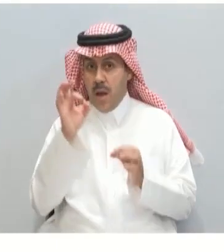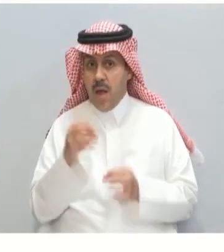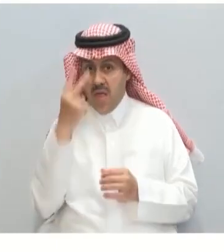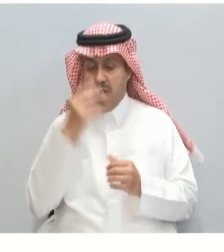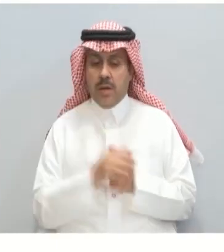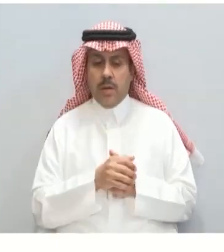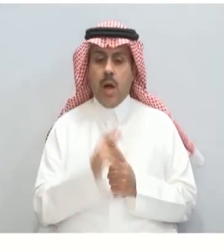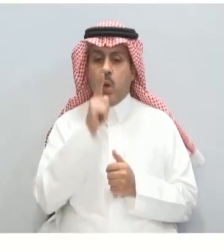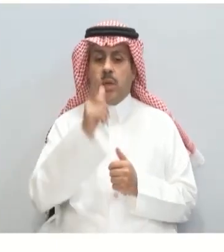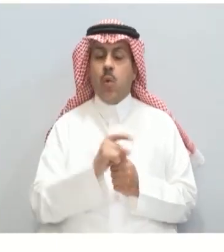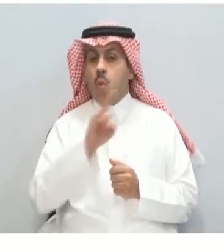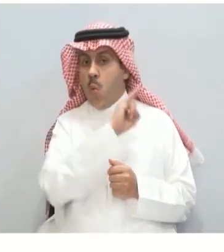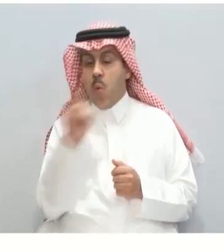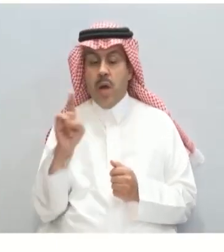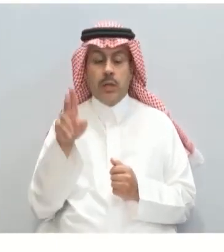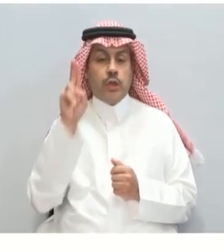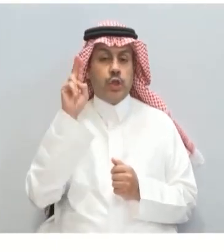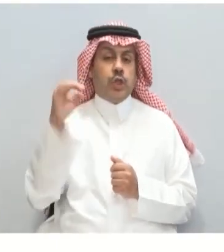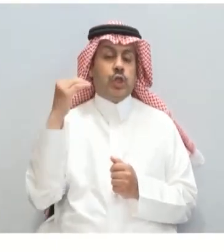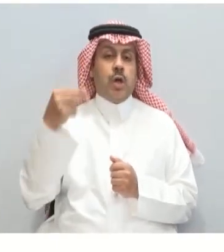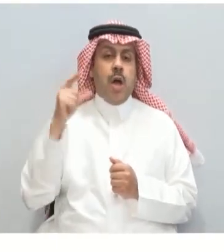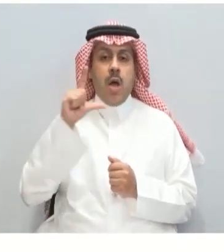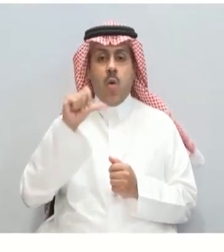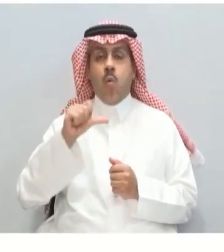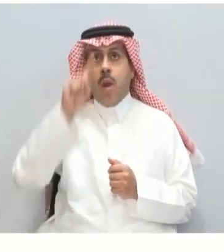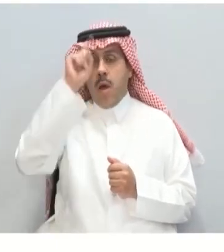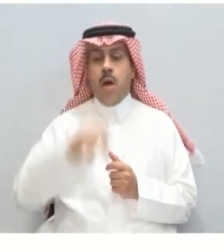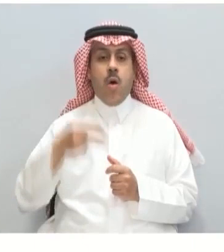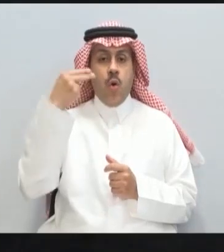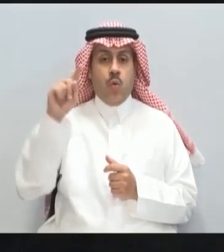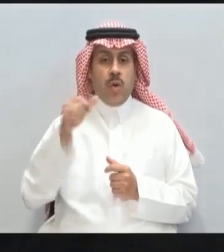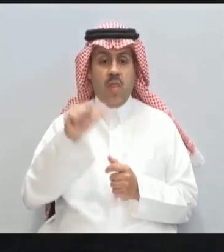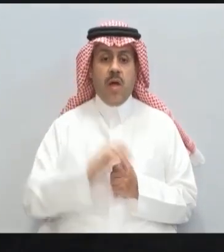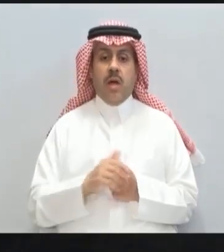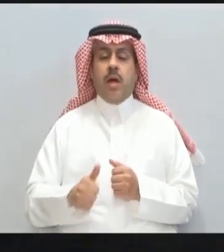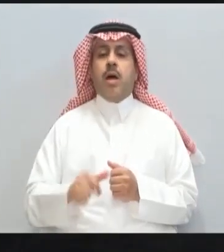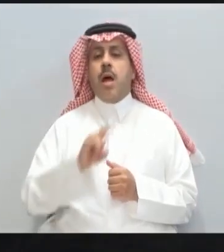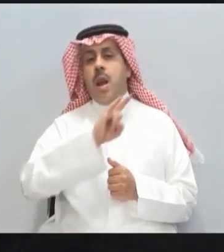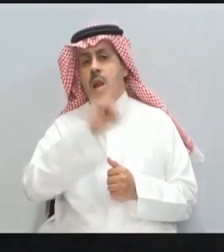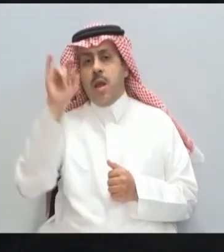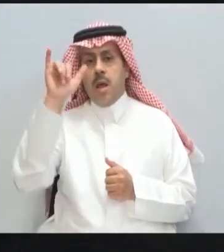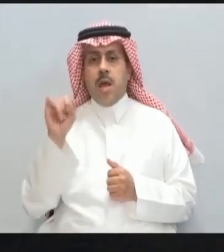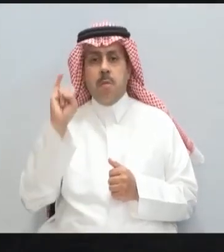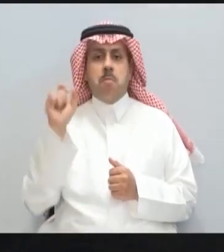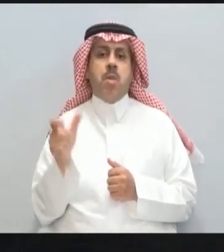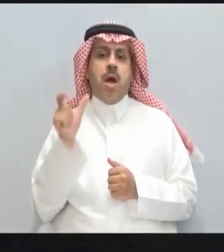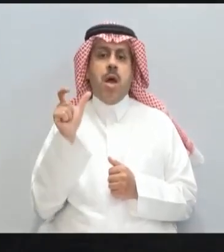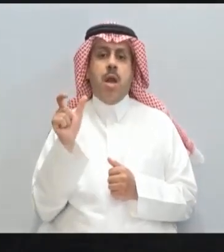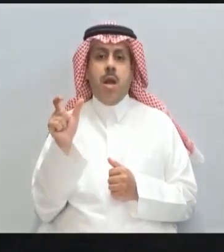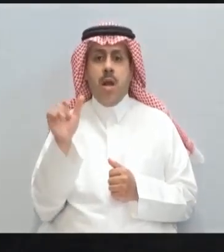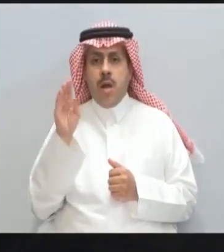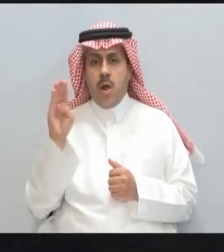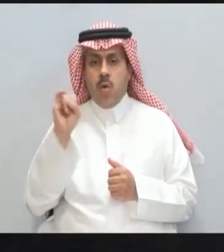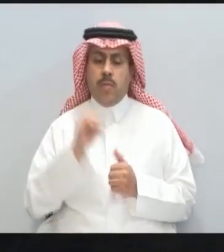اخر ولا تجعلوا الله عرضه لايمانكم هذا ايها الطلاب والطالبات يحتاج منا الى تامل